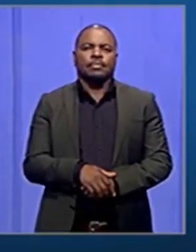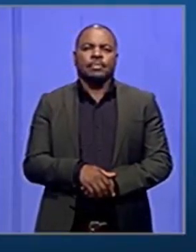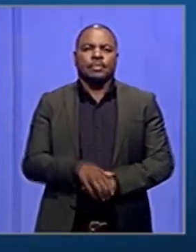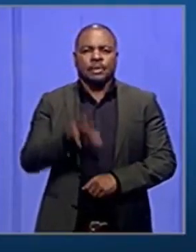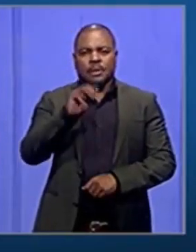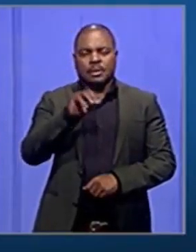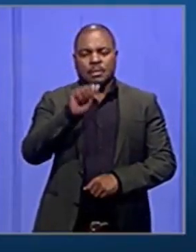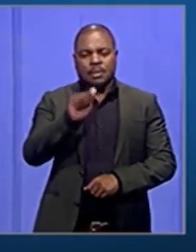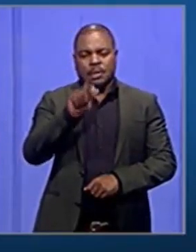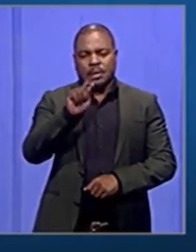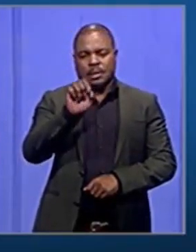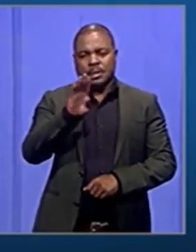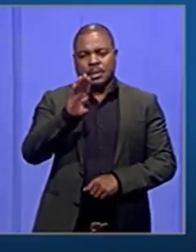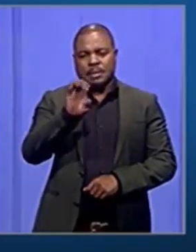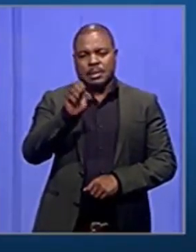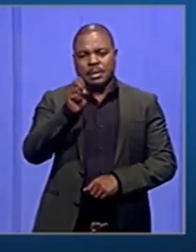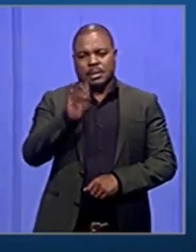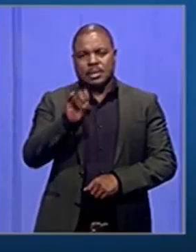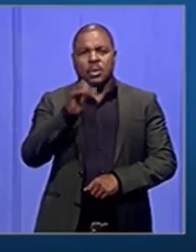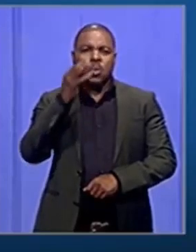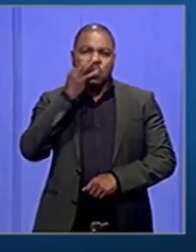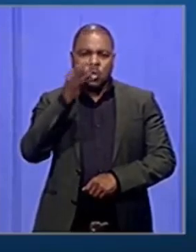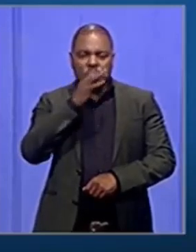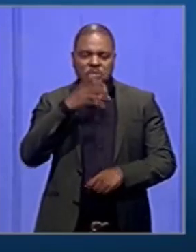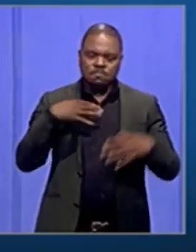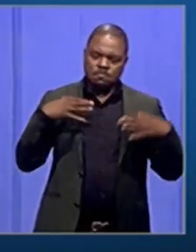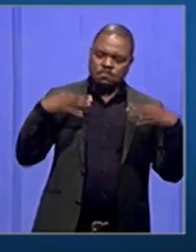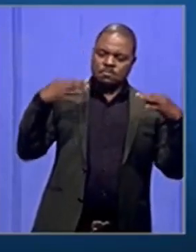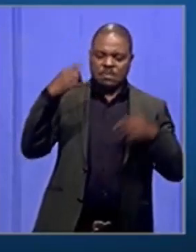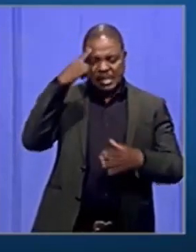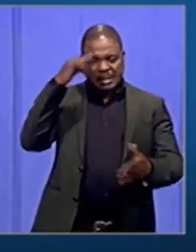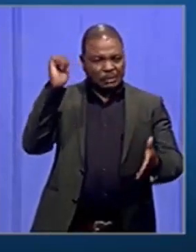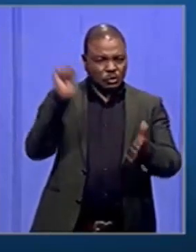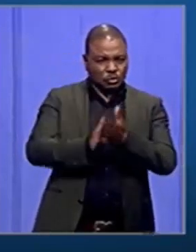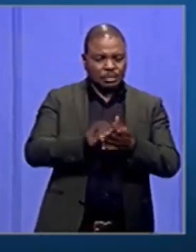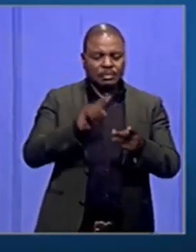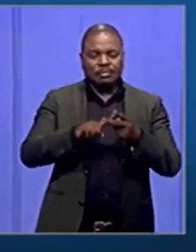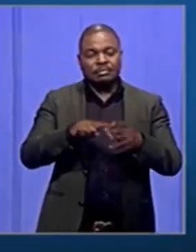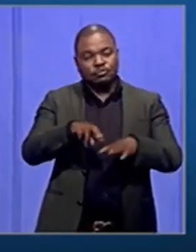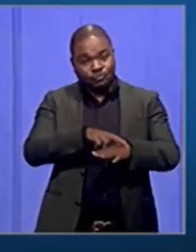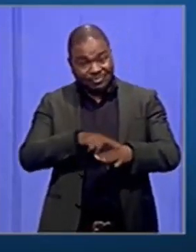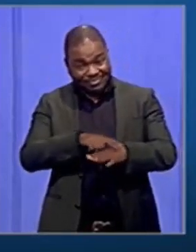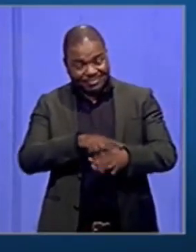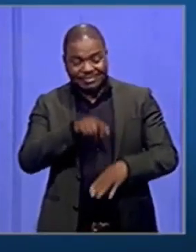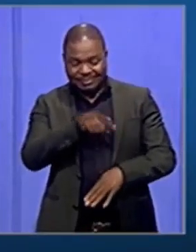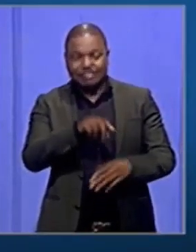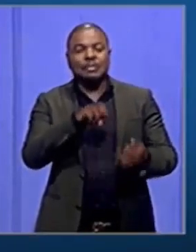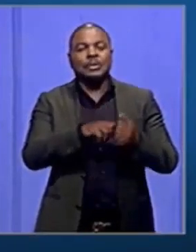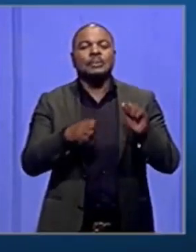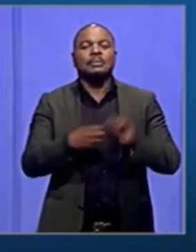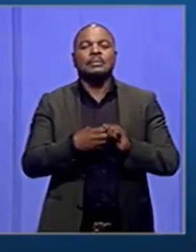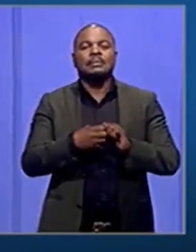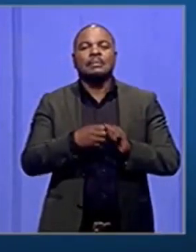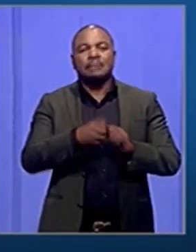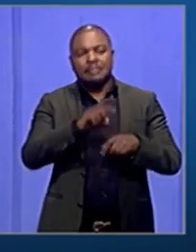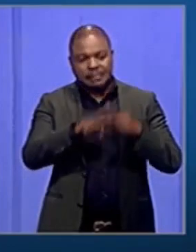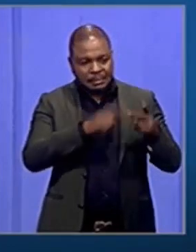Gopola Matebesi ene a re megabaru botlhogo e thata le bosemorafe ke tsone tse di bakang dipolano